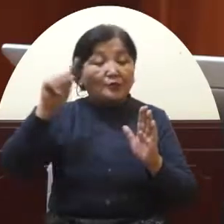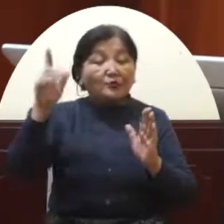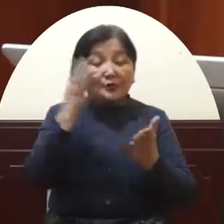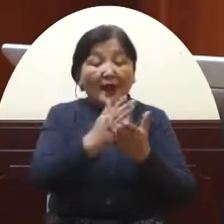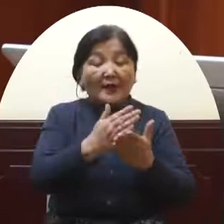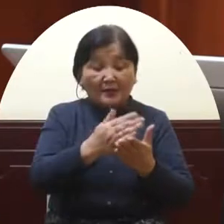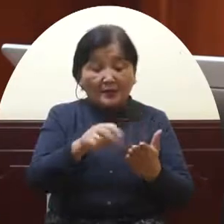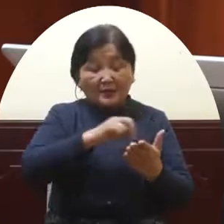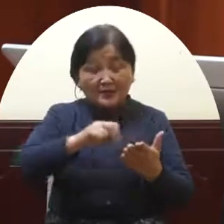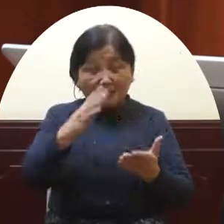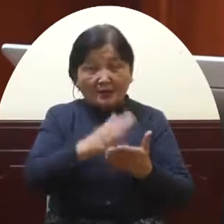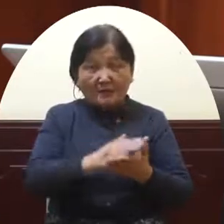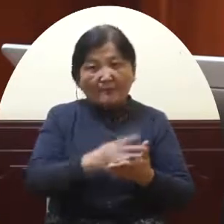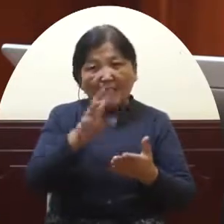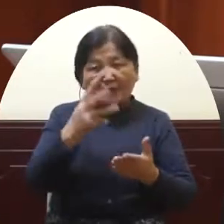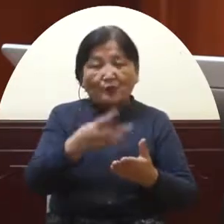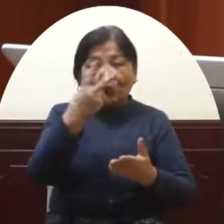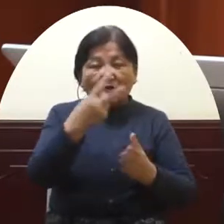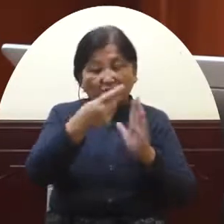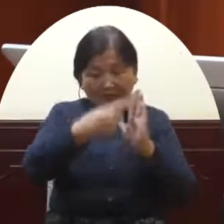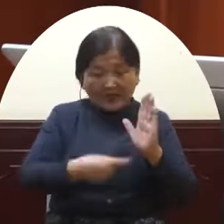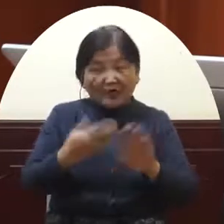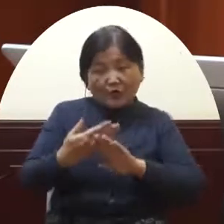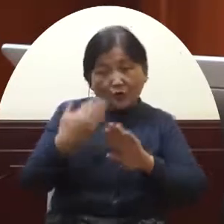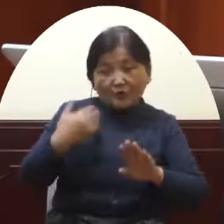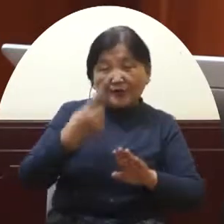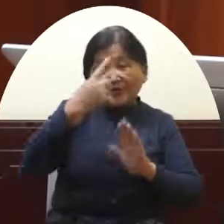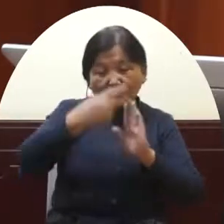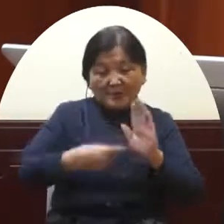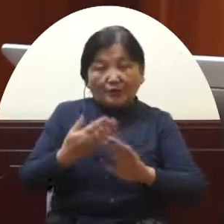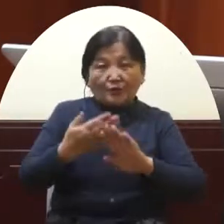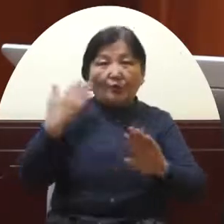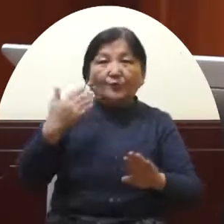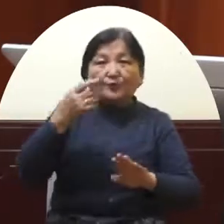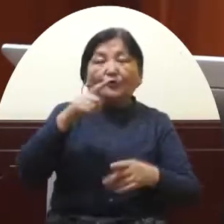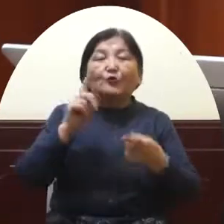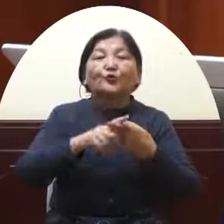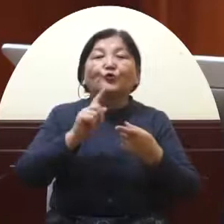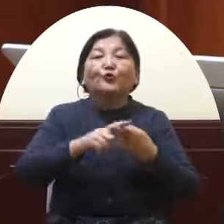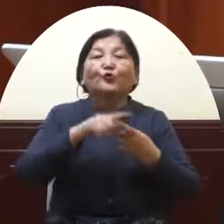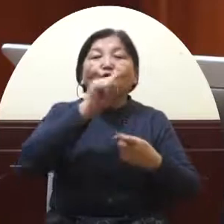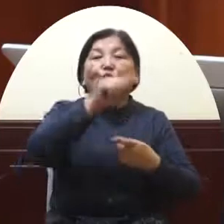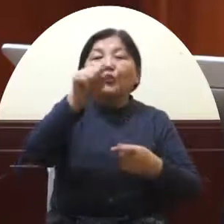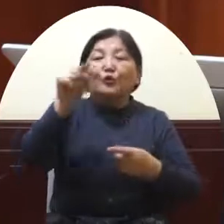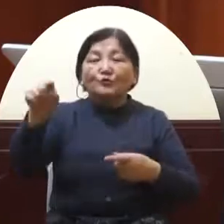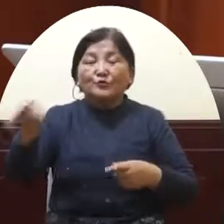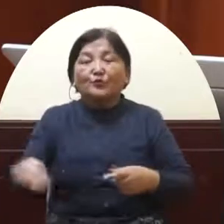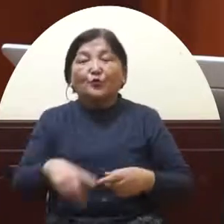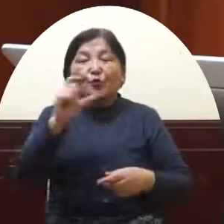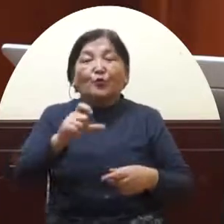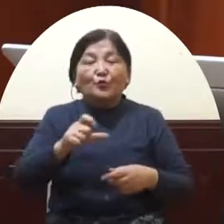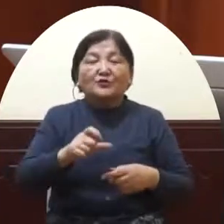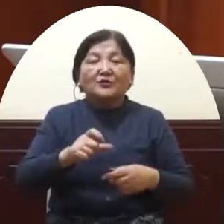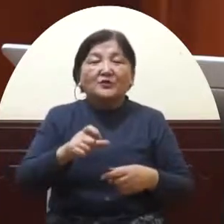За нэг сарын өмнө, 2 сарын өмнө орон нутгаар яваад иргэдийн сонгогчдын хүсэж байгаа мэдээллүүдийг цуглууллаа, тэрэн дээр толгуурлаад